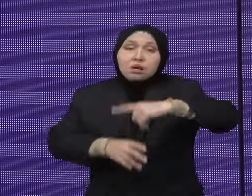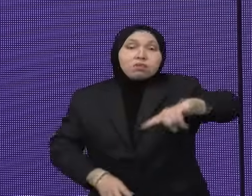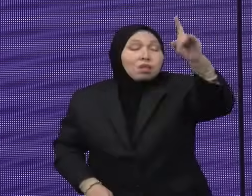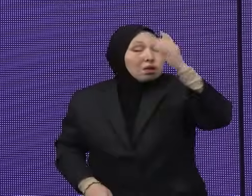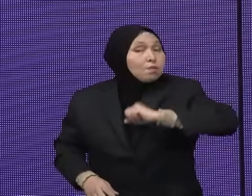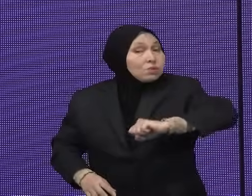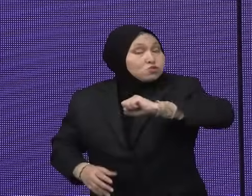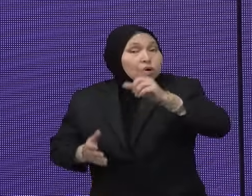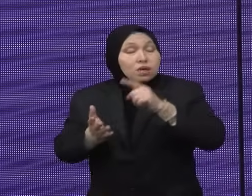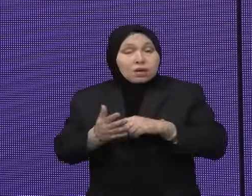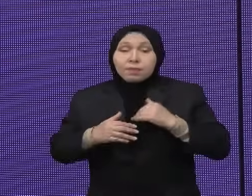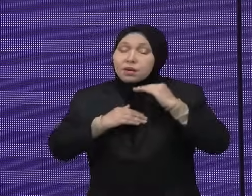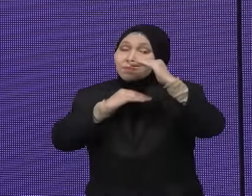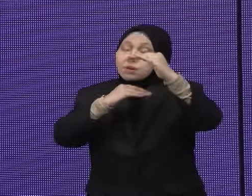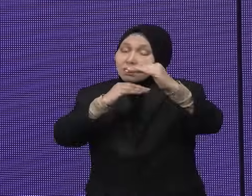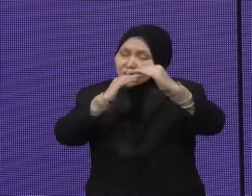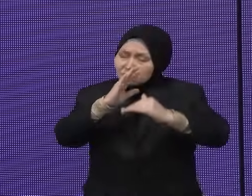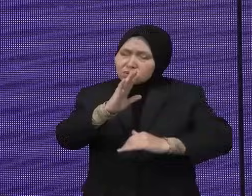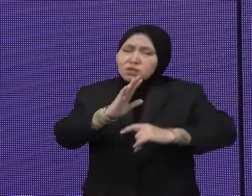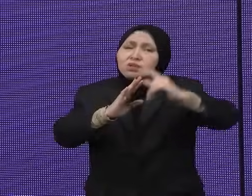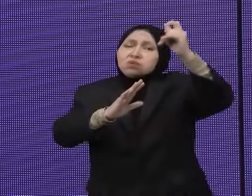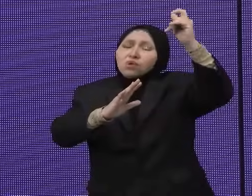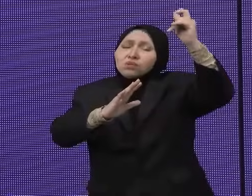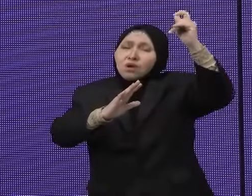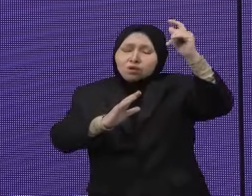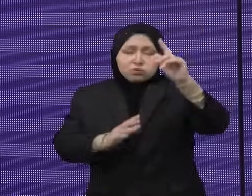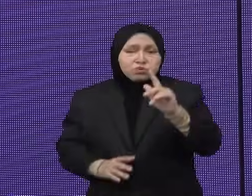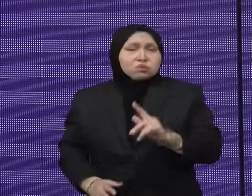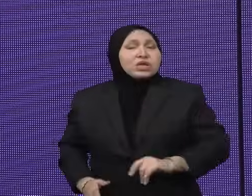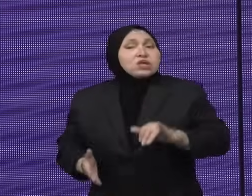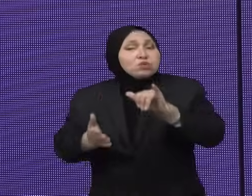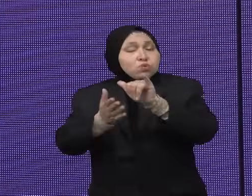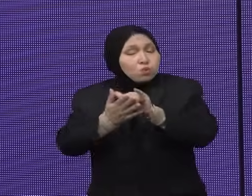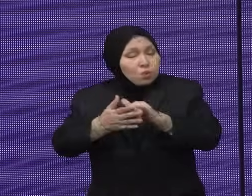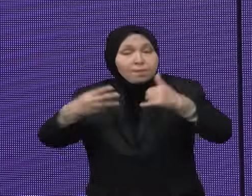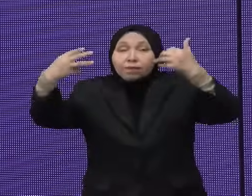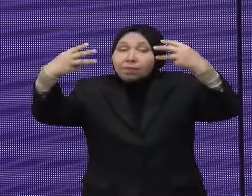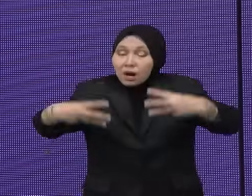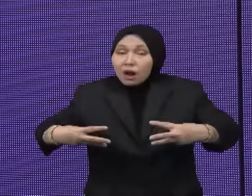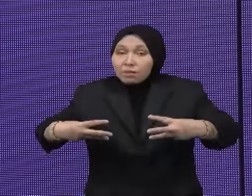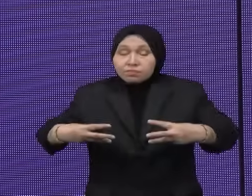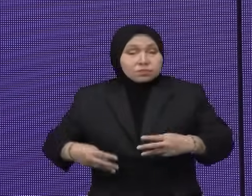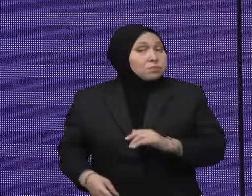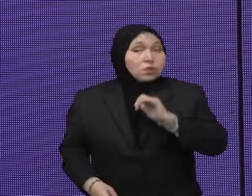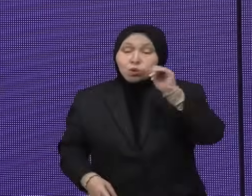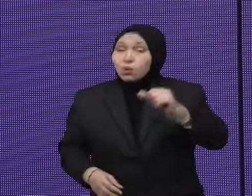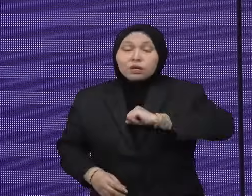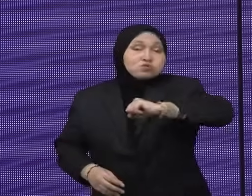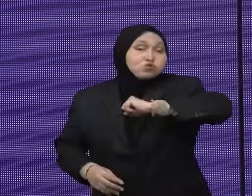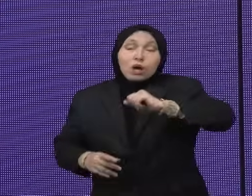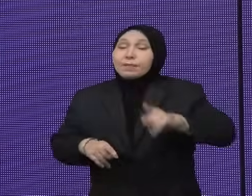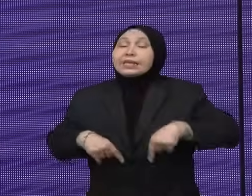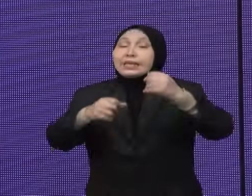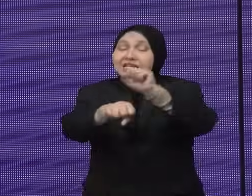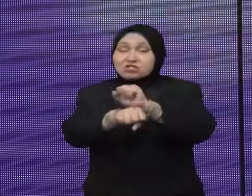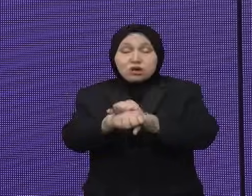Dan perjuangan ini pada peringkat puncaknya itu namanya adalah tuqatilun, iaitu berperang. Ya, bukan sekadar berjuang pergi kerja,